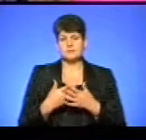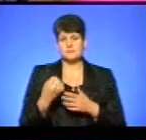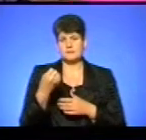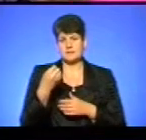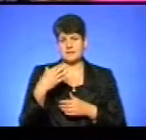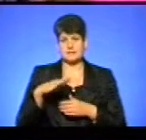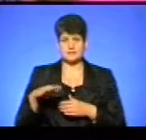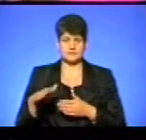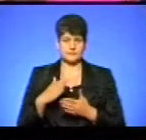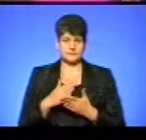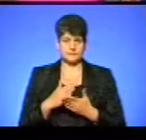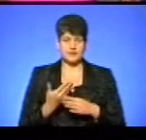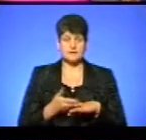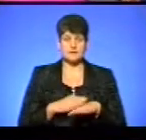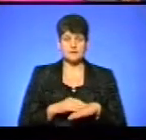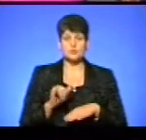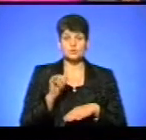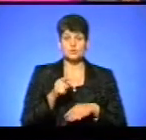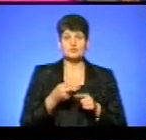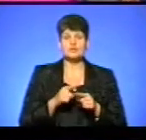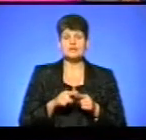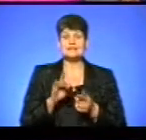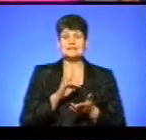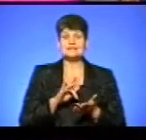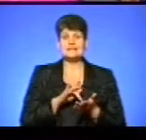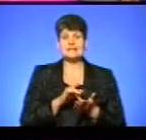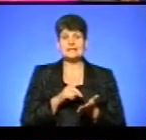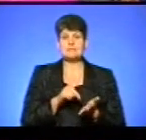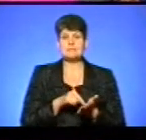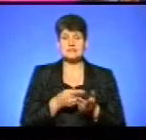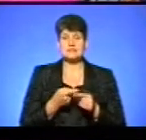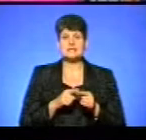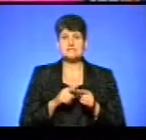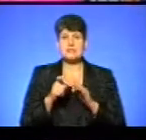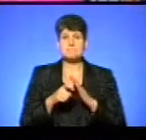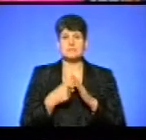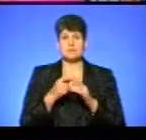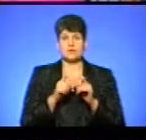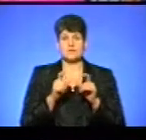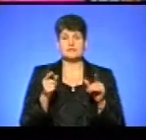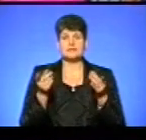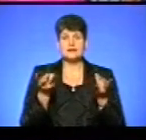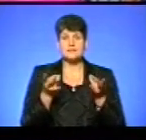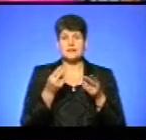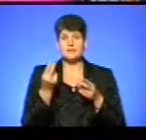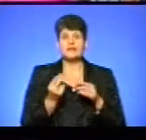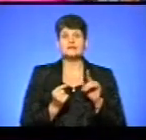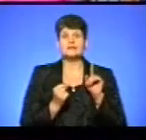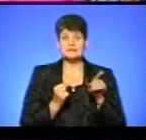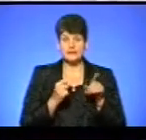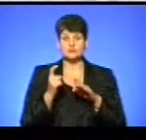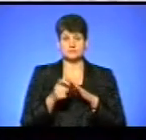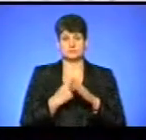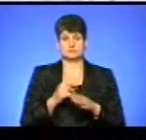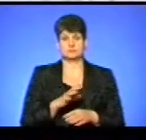15 дітей, а складність в тому, що це центр міста. Це пізнаваємі об'єкти, треба намалювати так, щоб вони